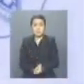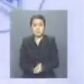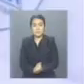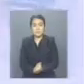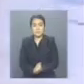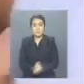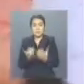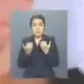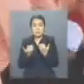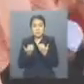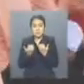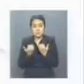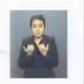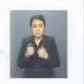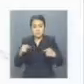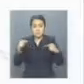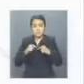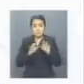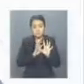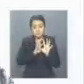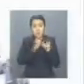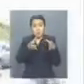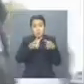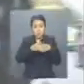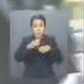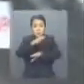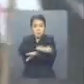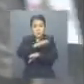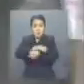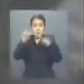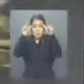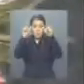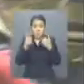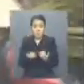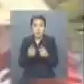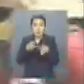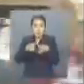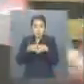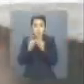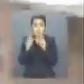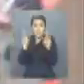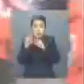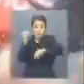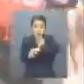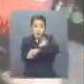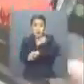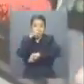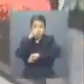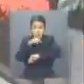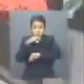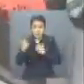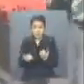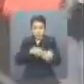นของบริเวณอนุสรณ์สถาน14ตุลานะคะกลุ่มคณะกรรมการสมานฉันท์แรงงานไทยนะคะก็มีการจัดกิจกรรมอย่